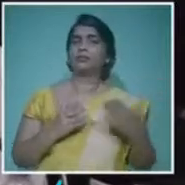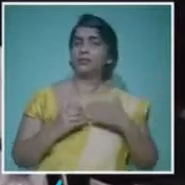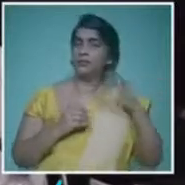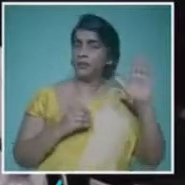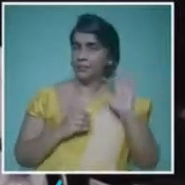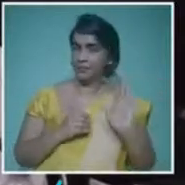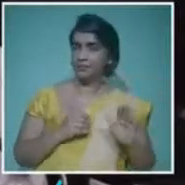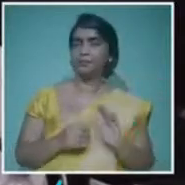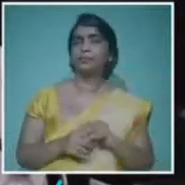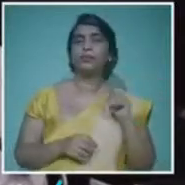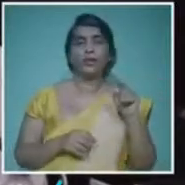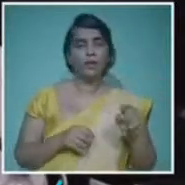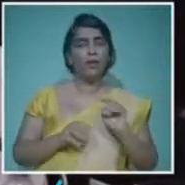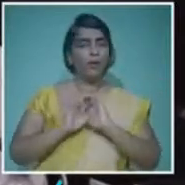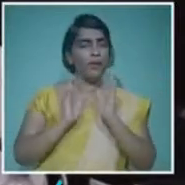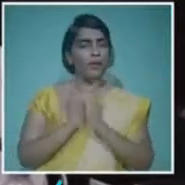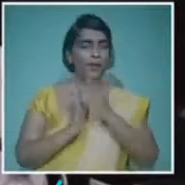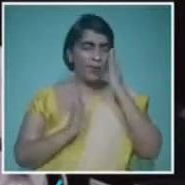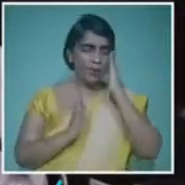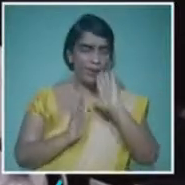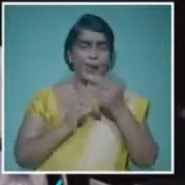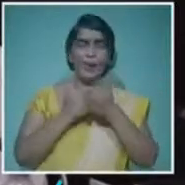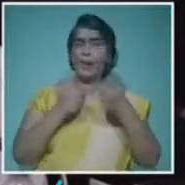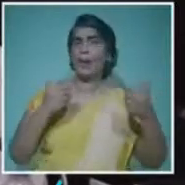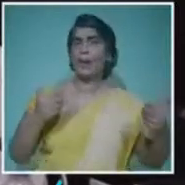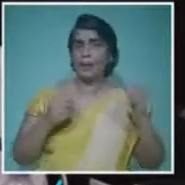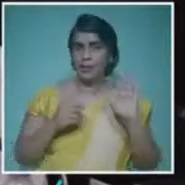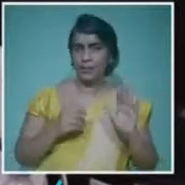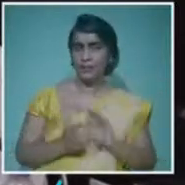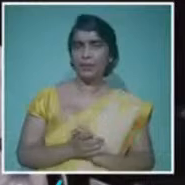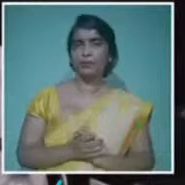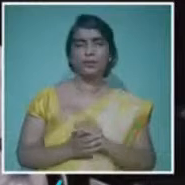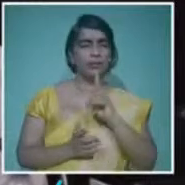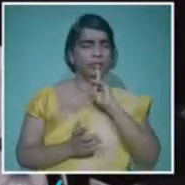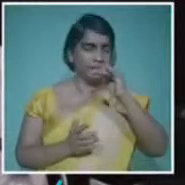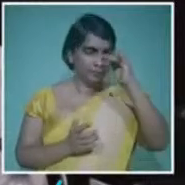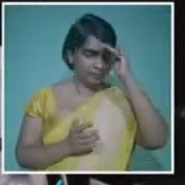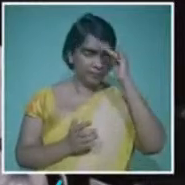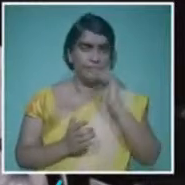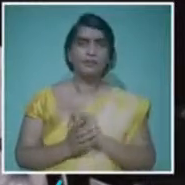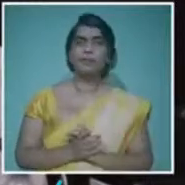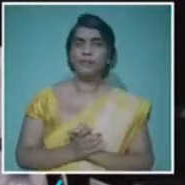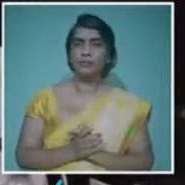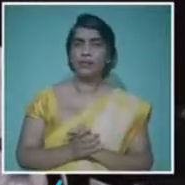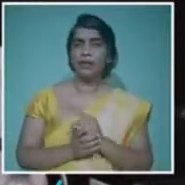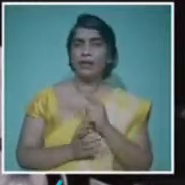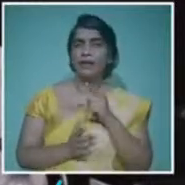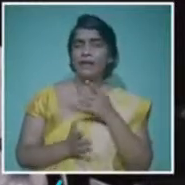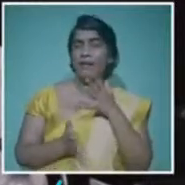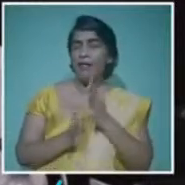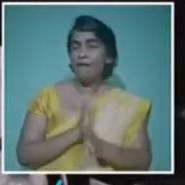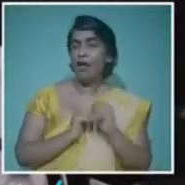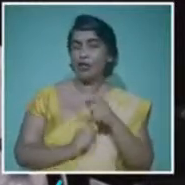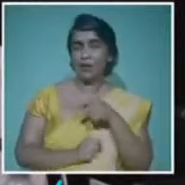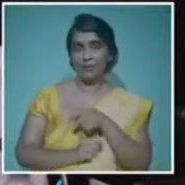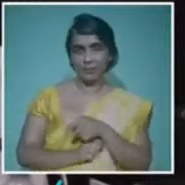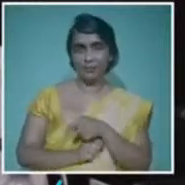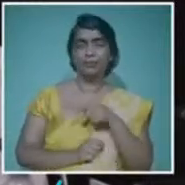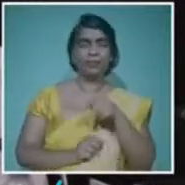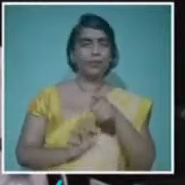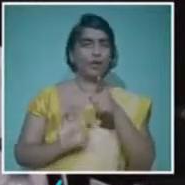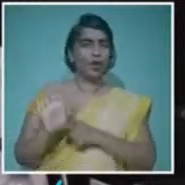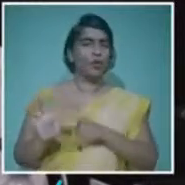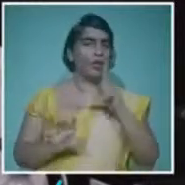ප්‍රමාද කරගෙන යනවා. ඉතින් මේවා ස්වාධීන වෙන්න ඕනේ. කතානායකතුමනි, වැරදිලා තියෙන්නේ මෙතනයි. මේ